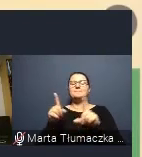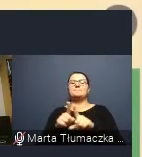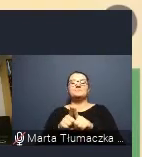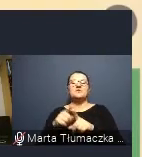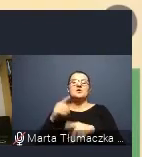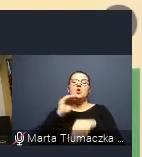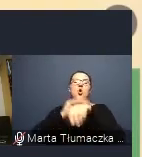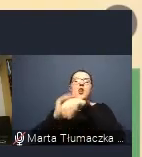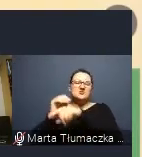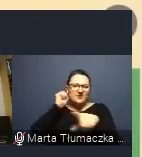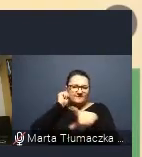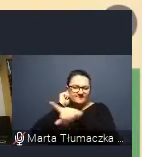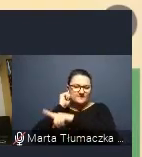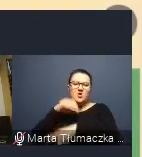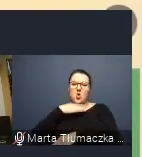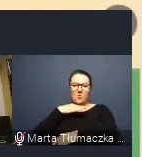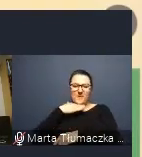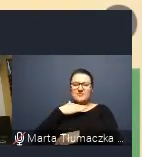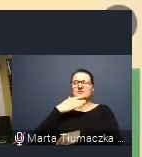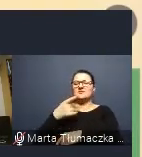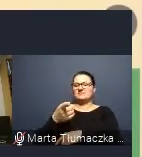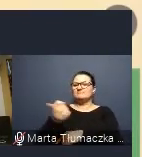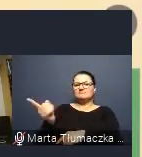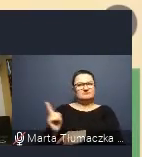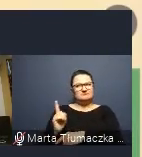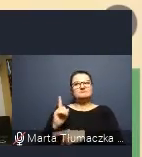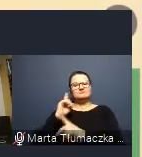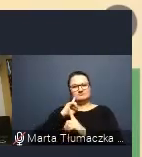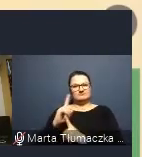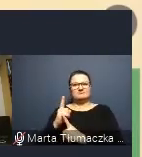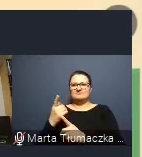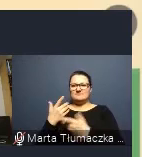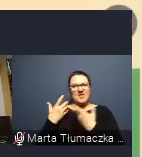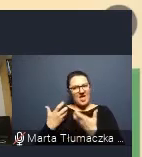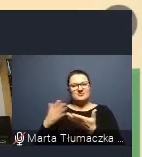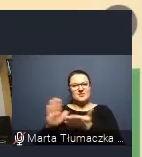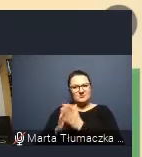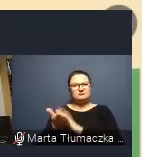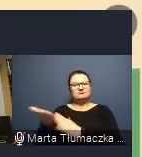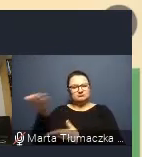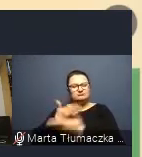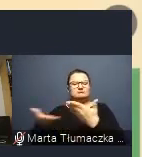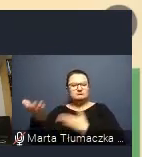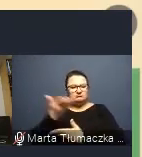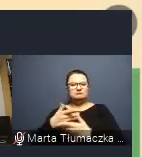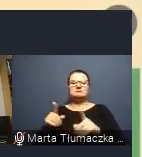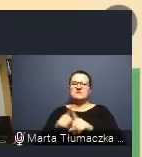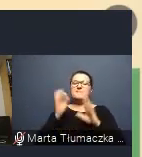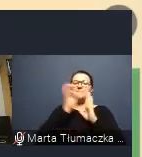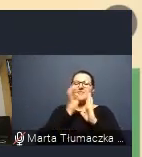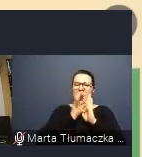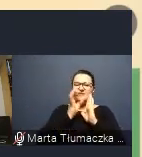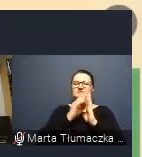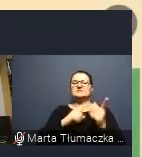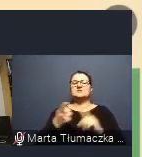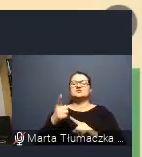koleżanek logopedek, które nie ukrywam, bardzo chętnie dzieliły się nimi. W Pinterestie, w Printotece i